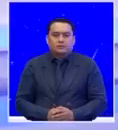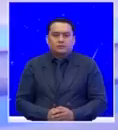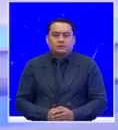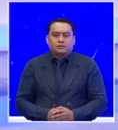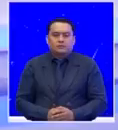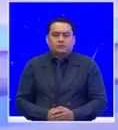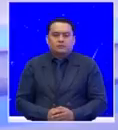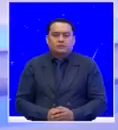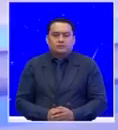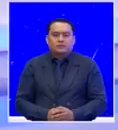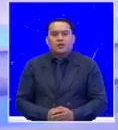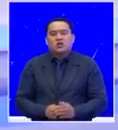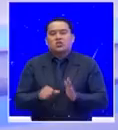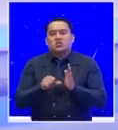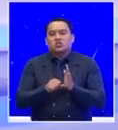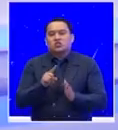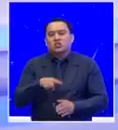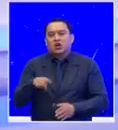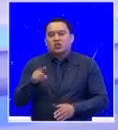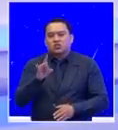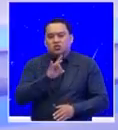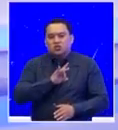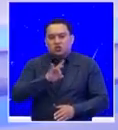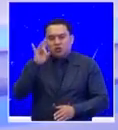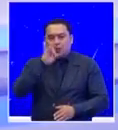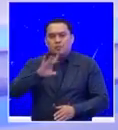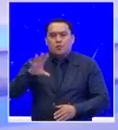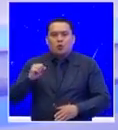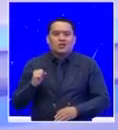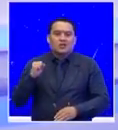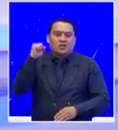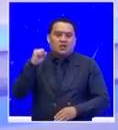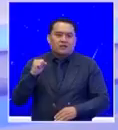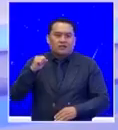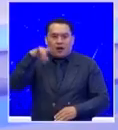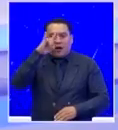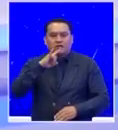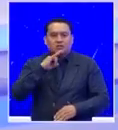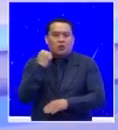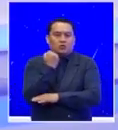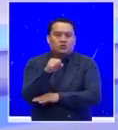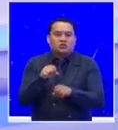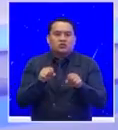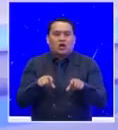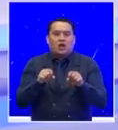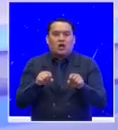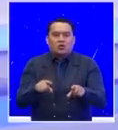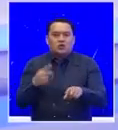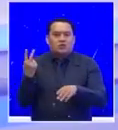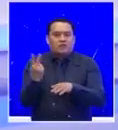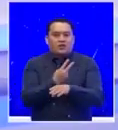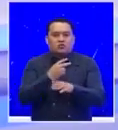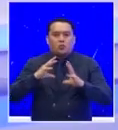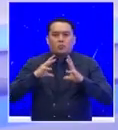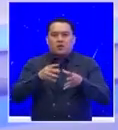В спорте жизнь. Шестикратный чемпион мира по гиревому спорту и второй в Казахстане обладатель золотой гири, дважды